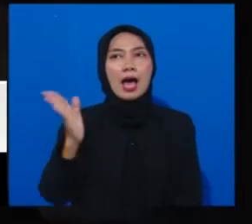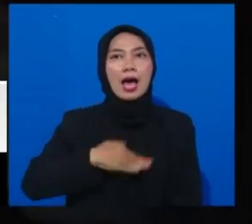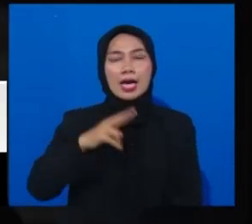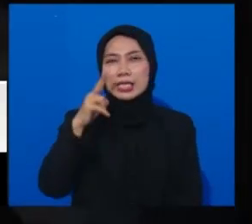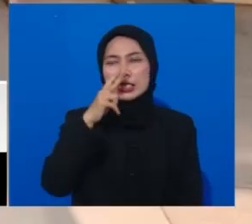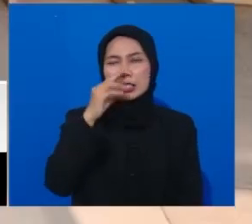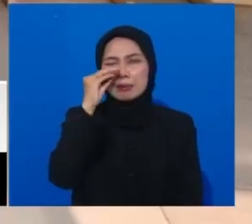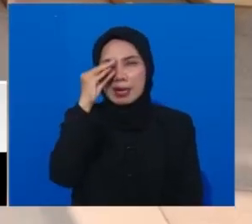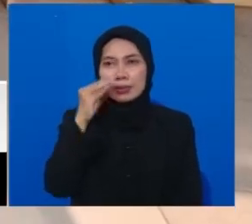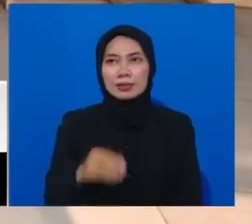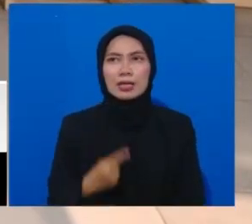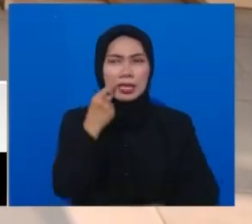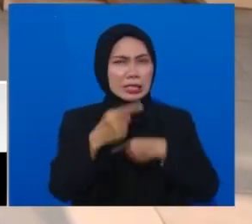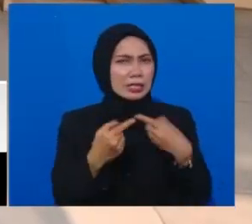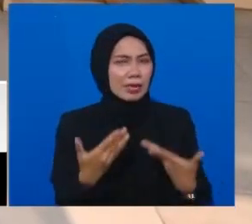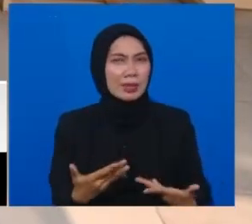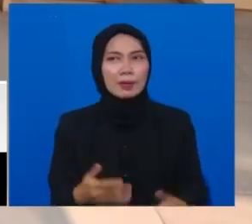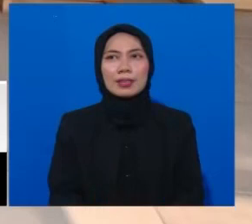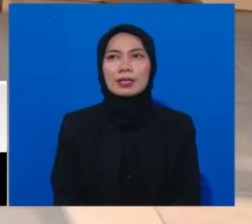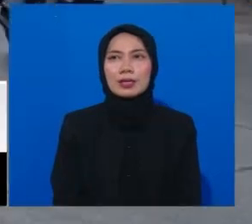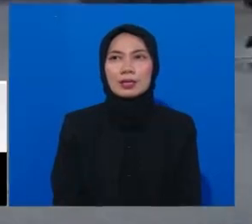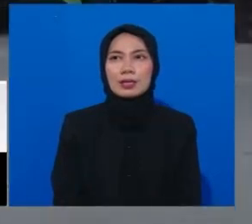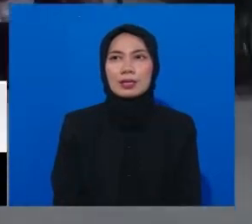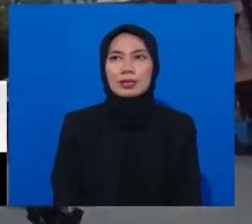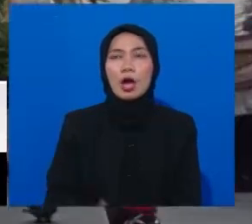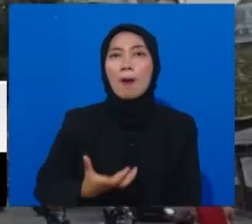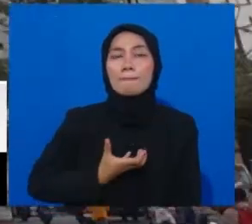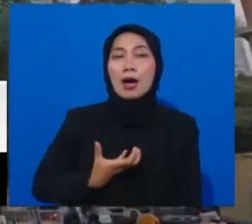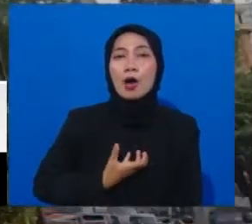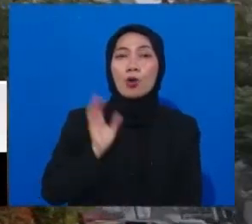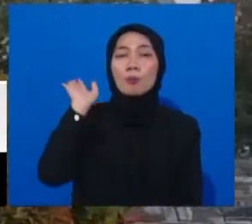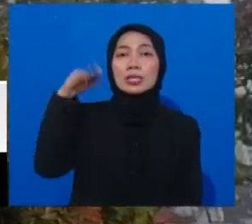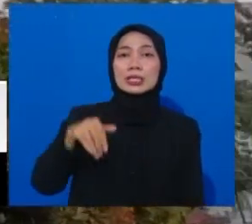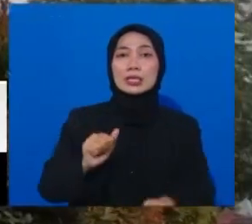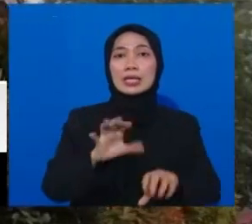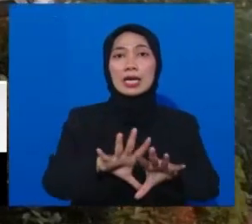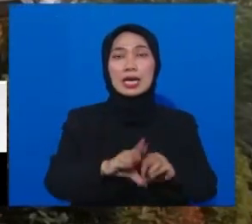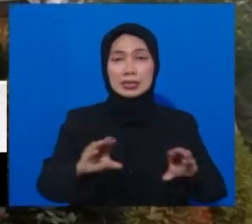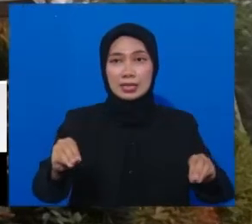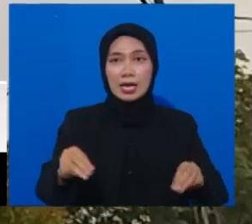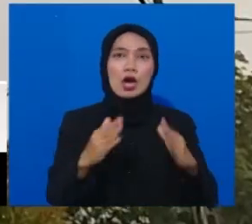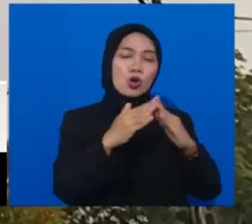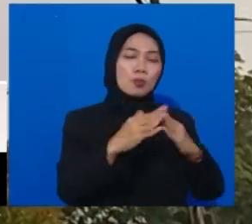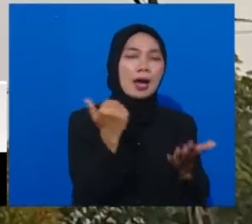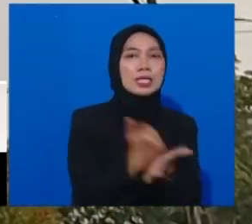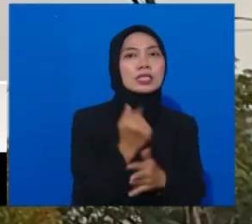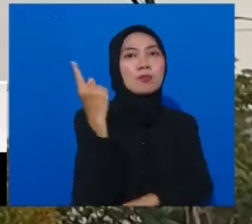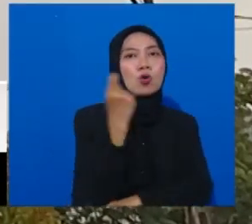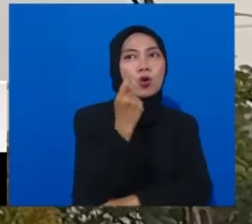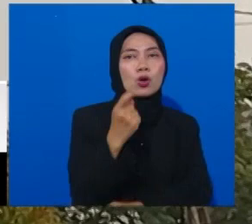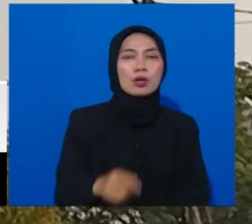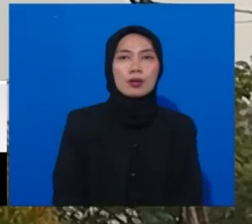hari. Peristiwa itu berawal saat korban hendak berangkat ke kantor dari rumahnya di Villa Nusa Indah, Gunung Putri,